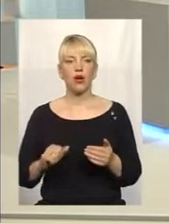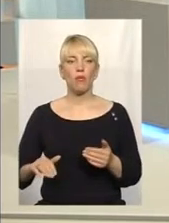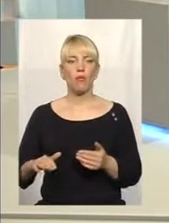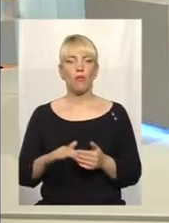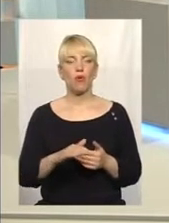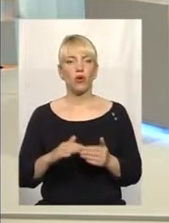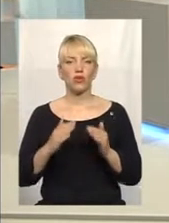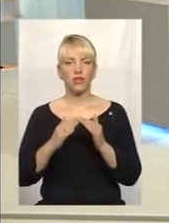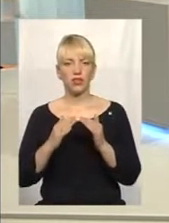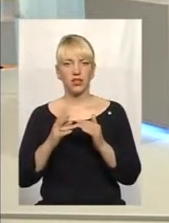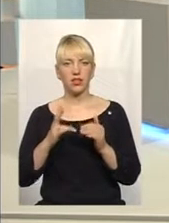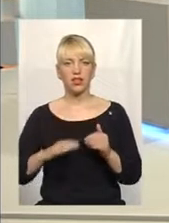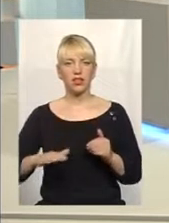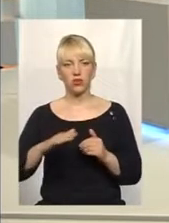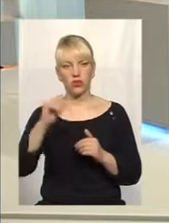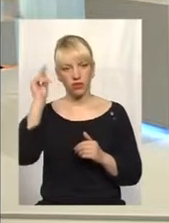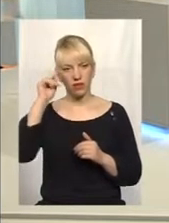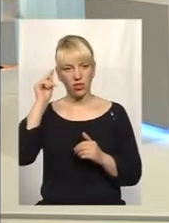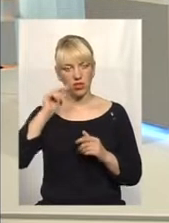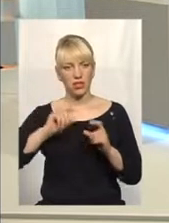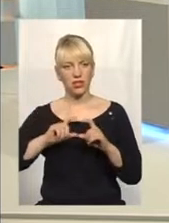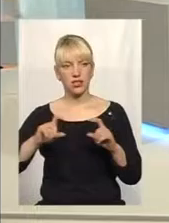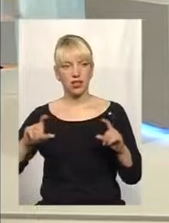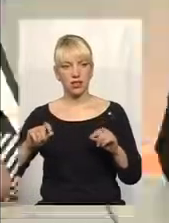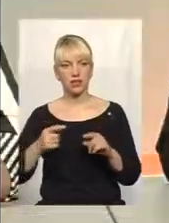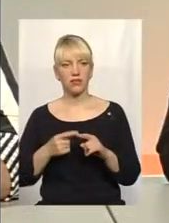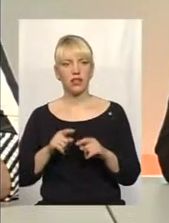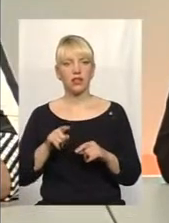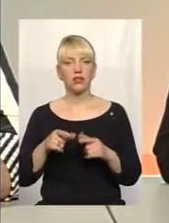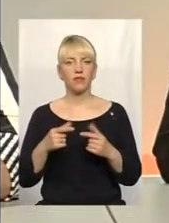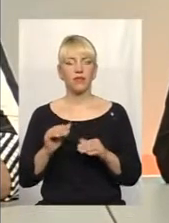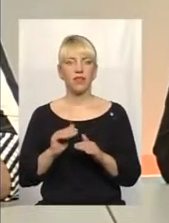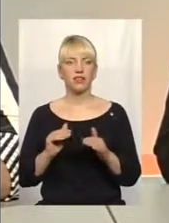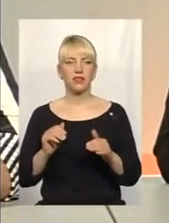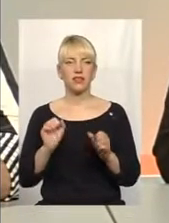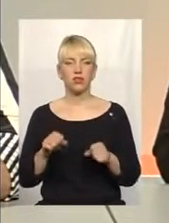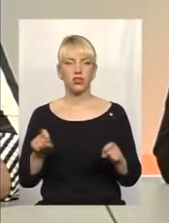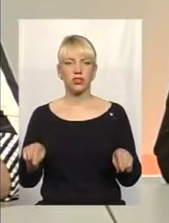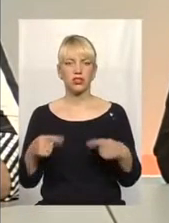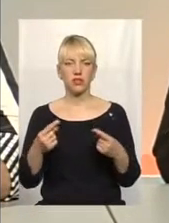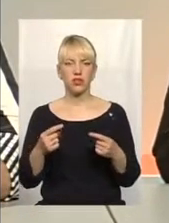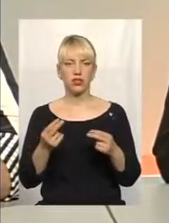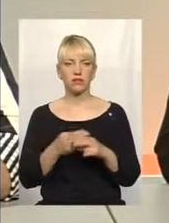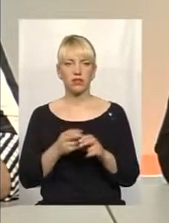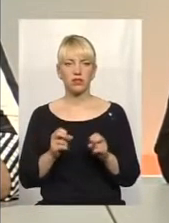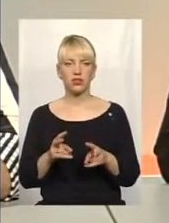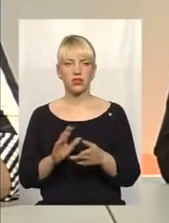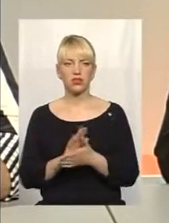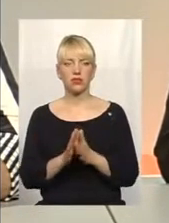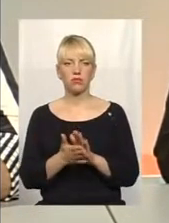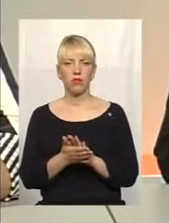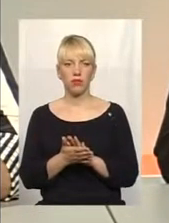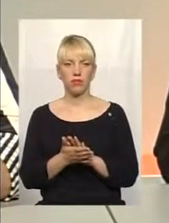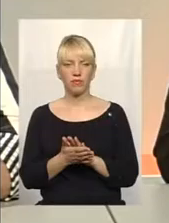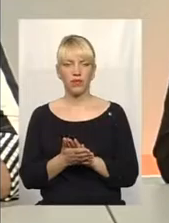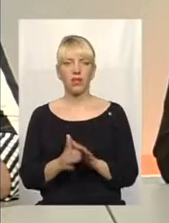подвір'ї, на території навчальних закладів, зазвичай, відбувається. Там, де дітям, відповідно, можна створити безпечніші умови.